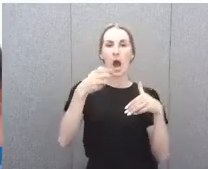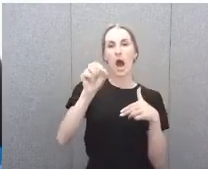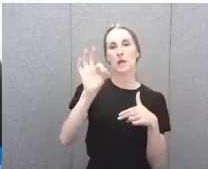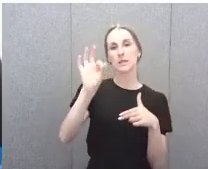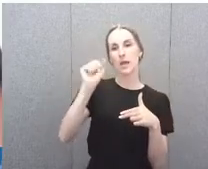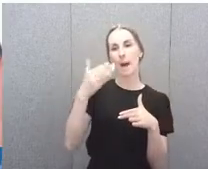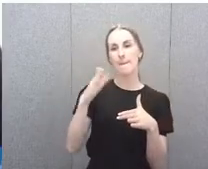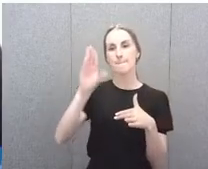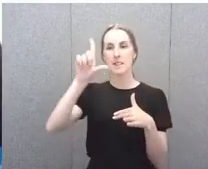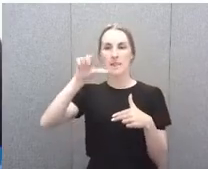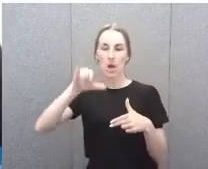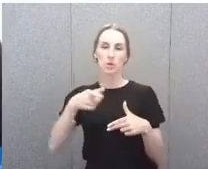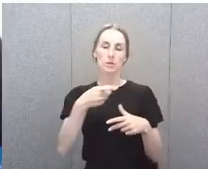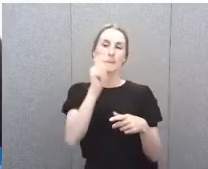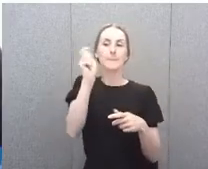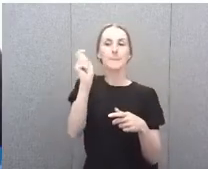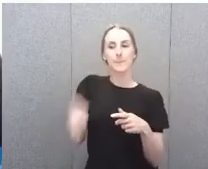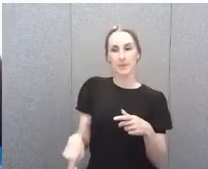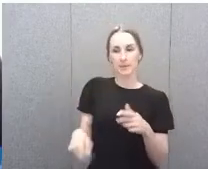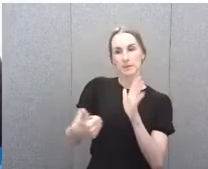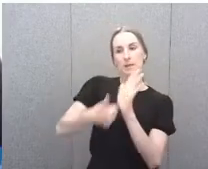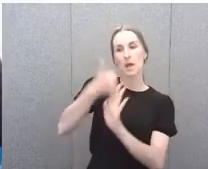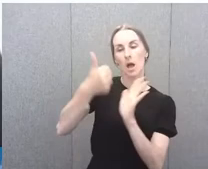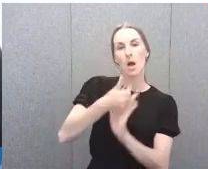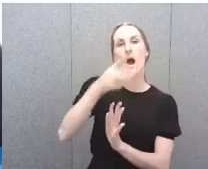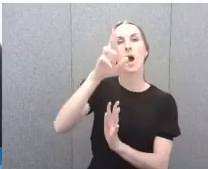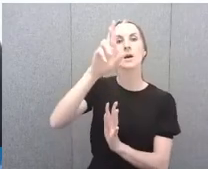президент парламентской ассамблеи НАТО.